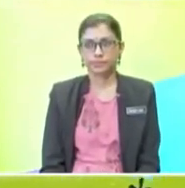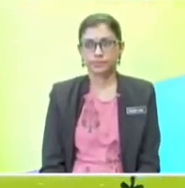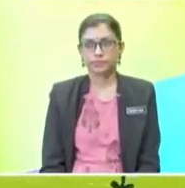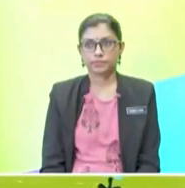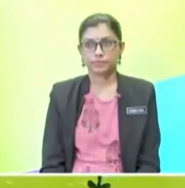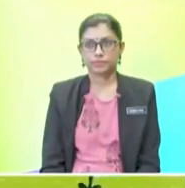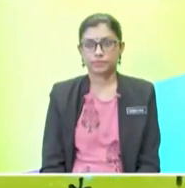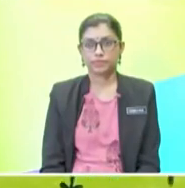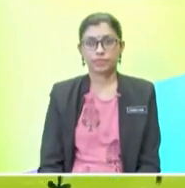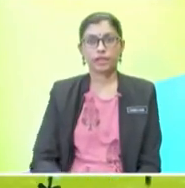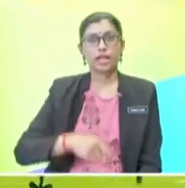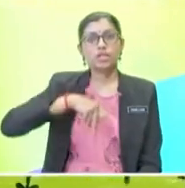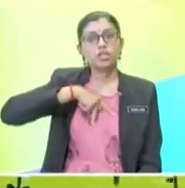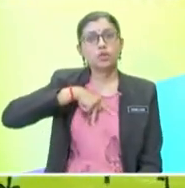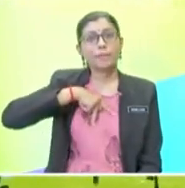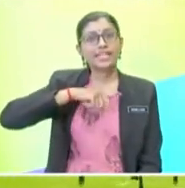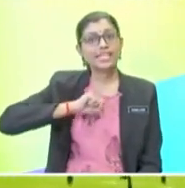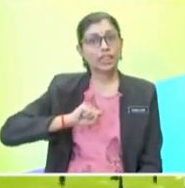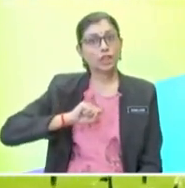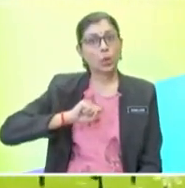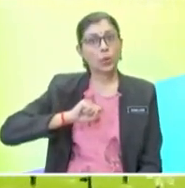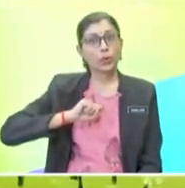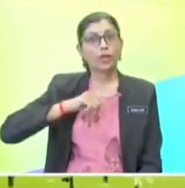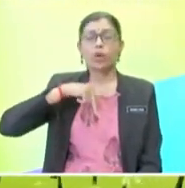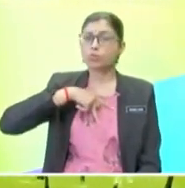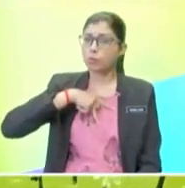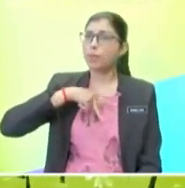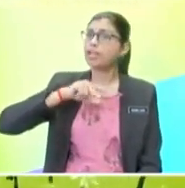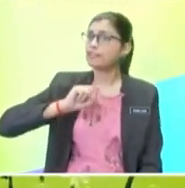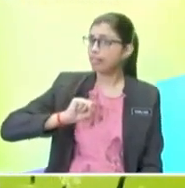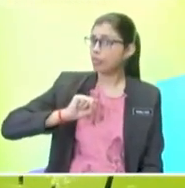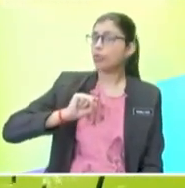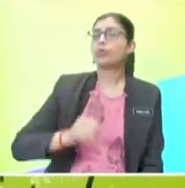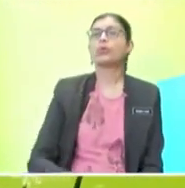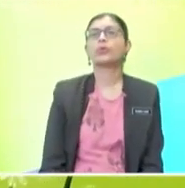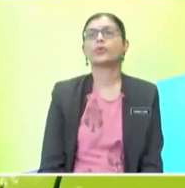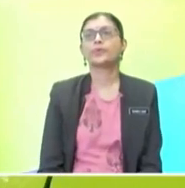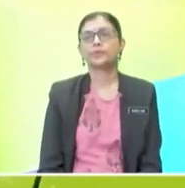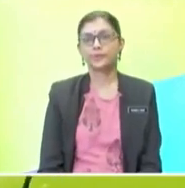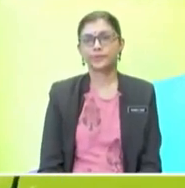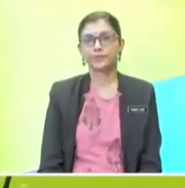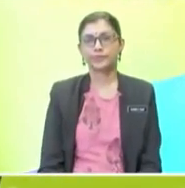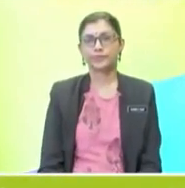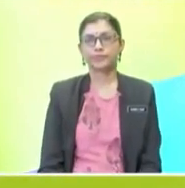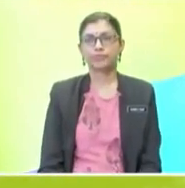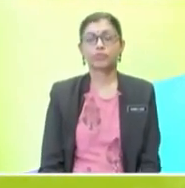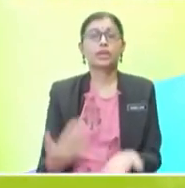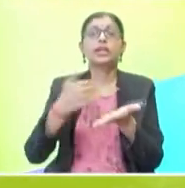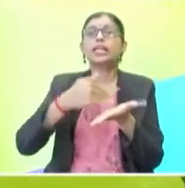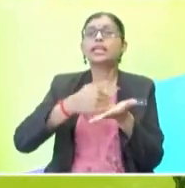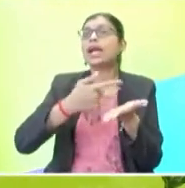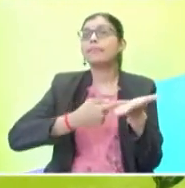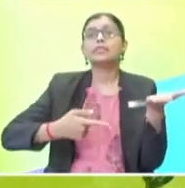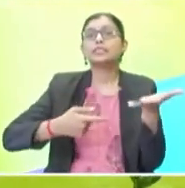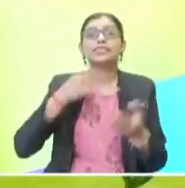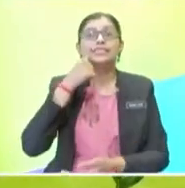Sopan santun. Sopan santun. Dengan suara pun bersopan santun dah. Okey, Fatima pula. Fatima, apa kelebihan